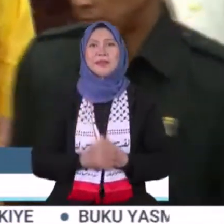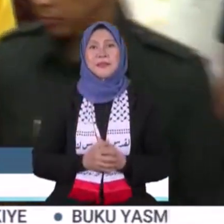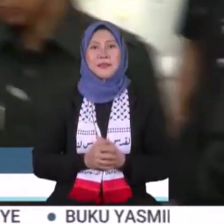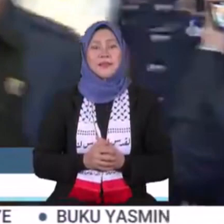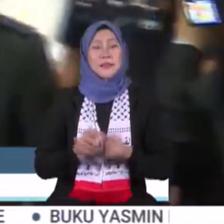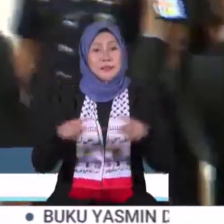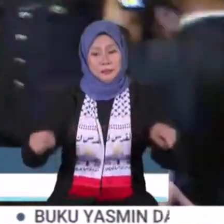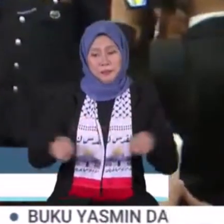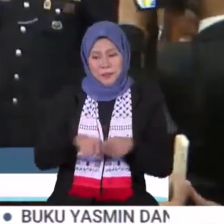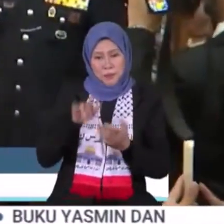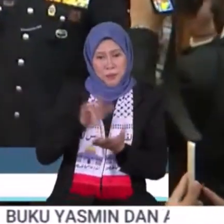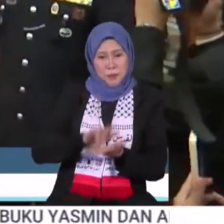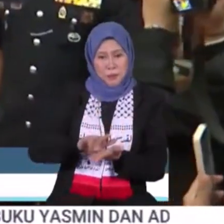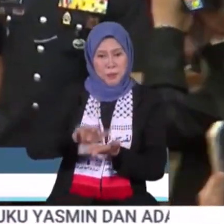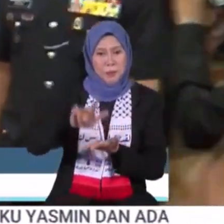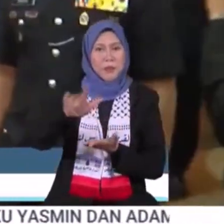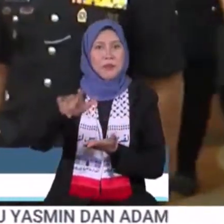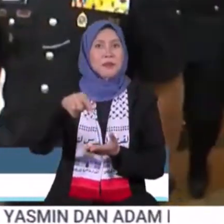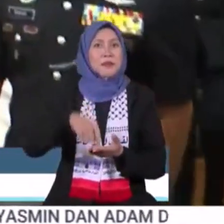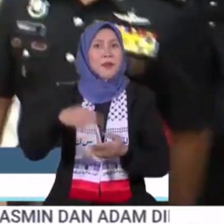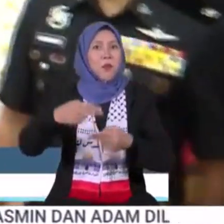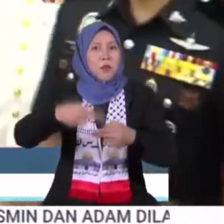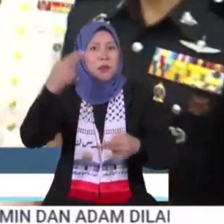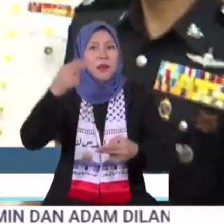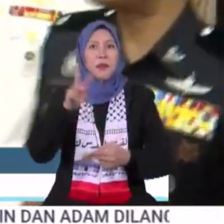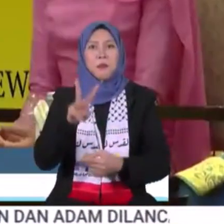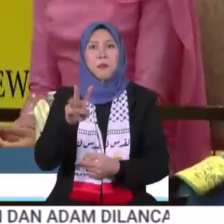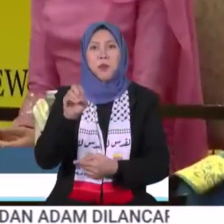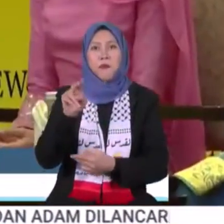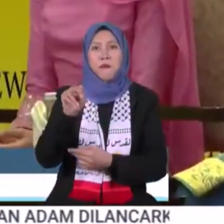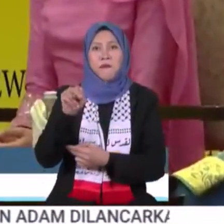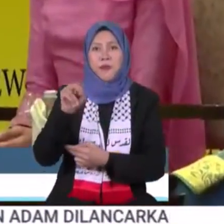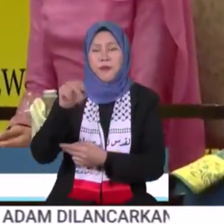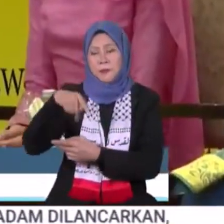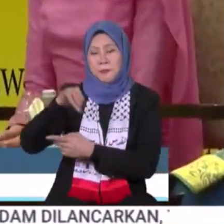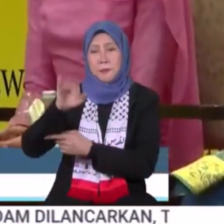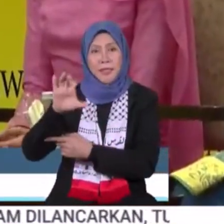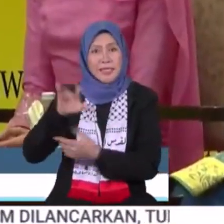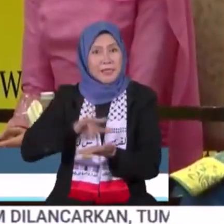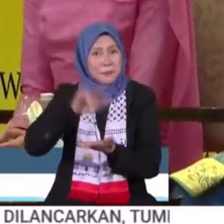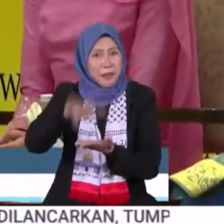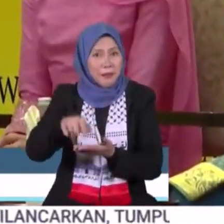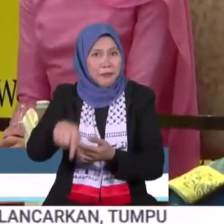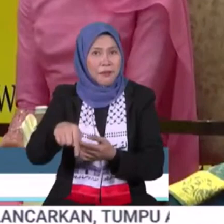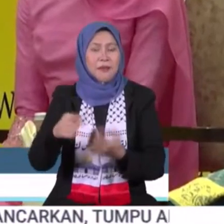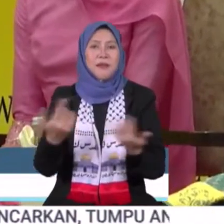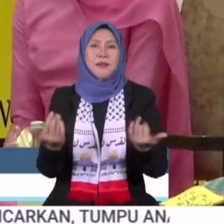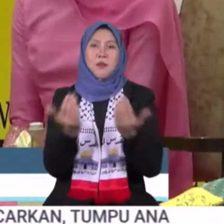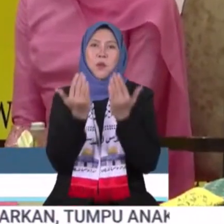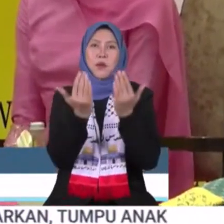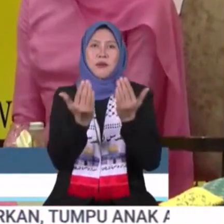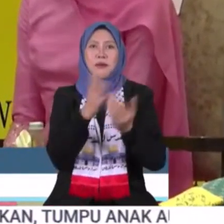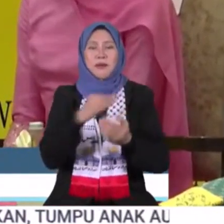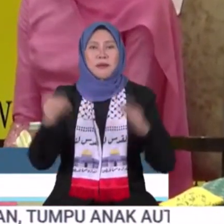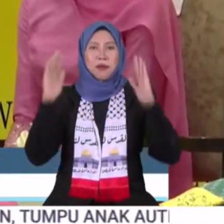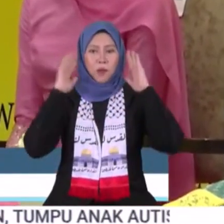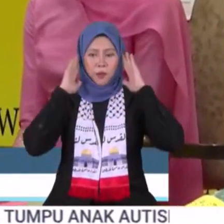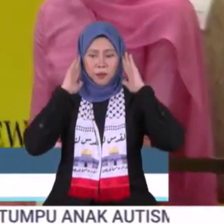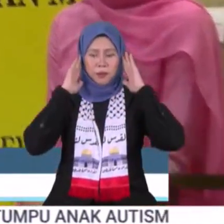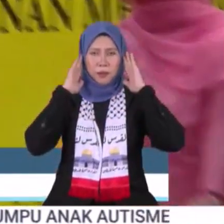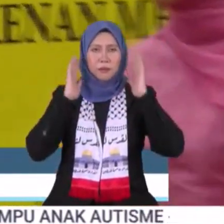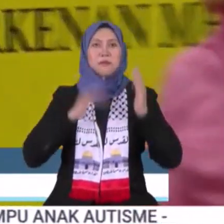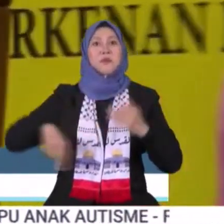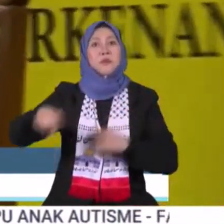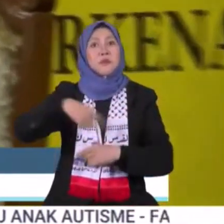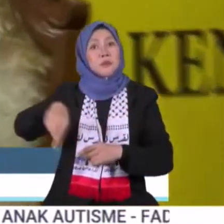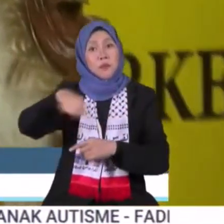Majlis di Stesen Berlepas, Pusat Persidangan dan Hotel Movenpick Sepang bermula dengan bacaan doa disusuli laungan azan. Kumpulan